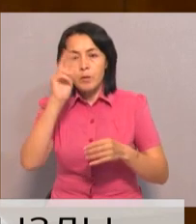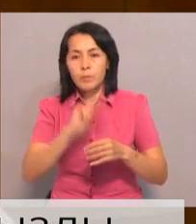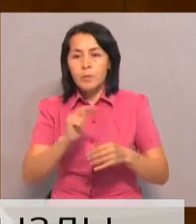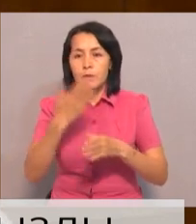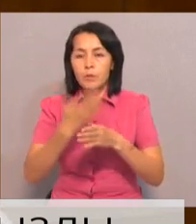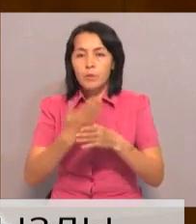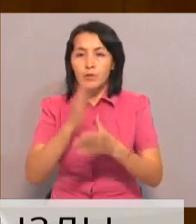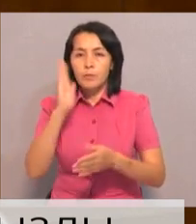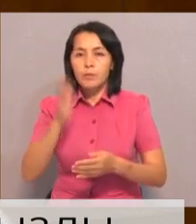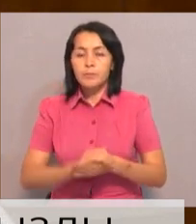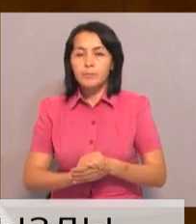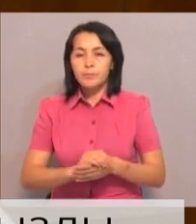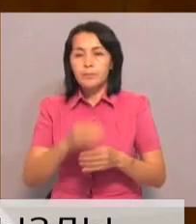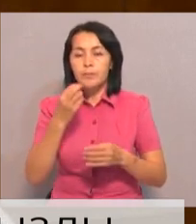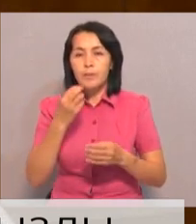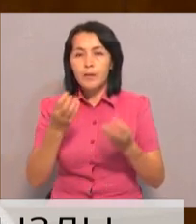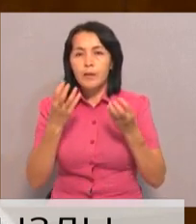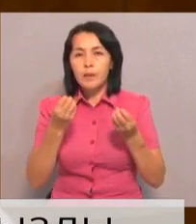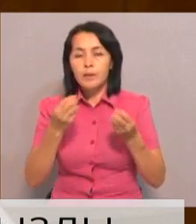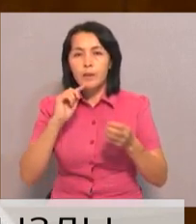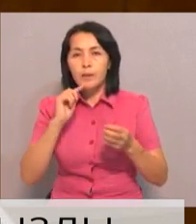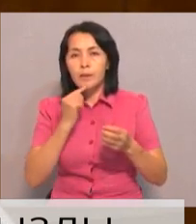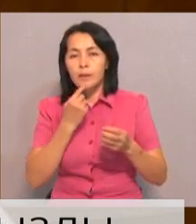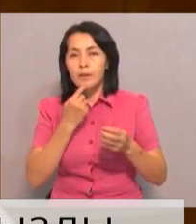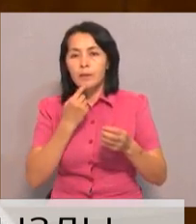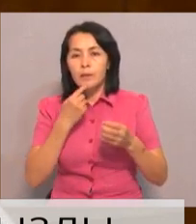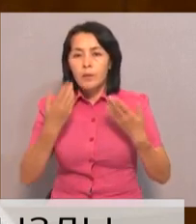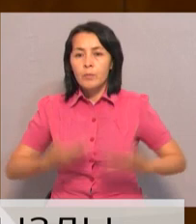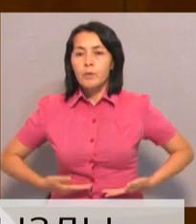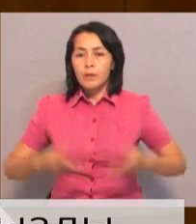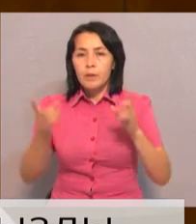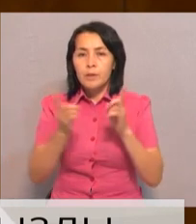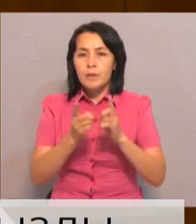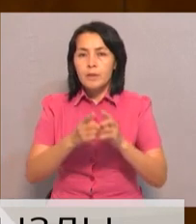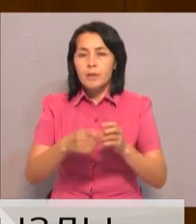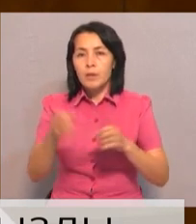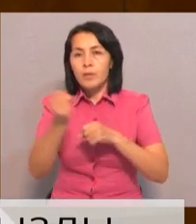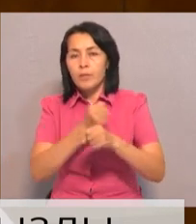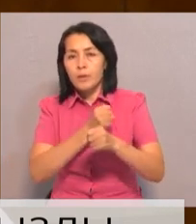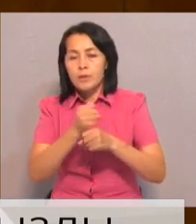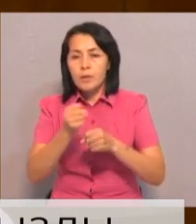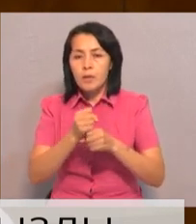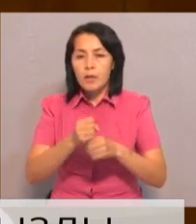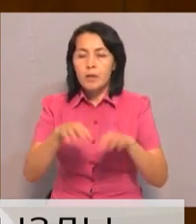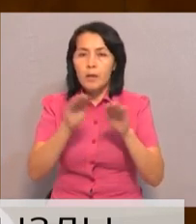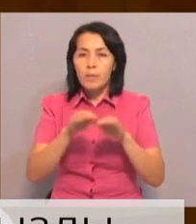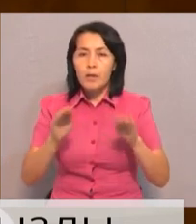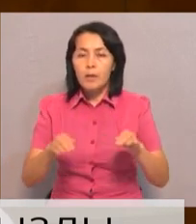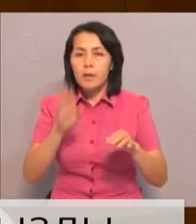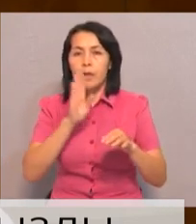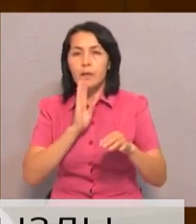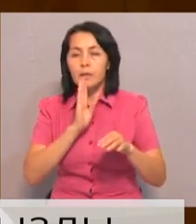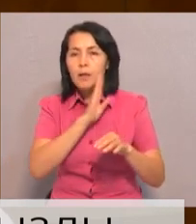көмек көрсетіледі. Үшіншіден, қиын жағдайға тап болған, зорлық-зомбылыққа ұшыраған балаларды,